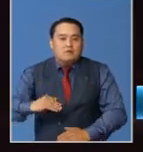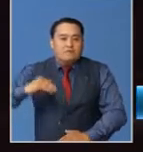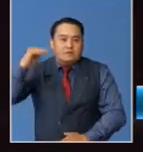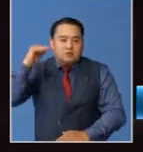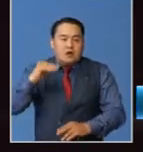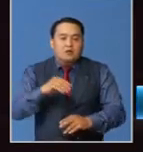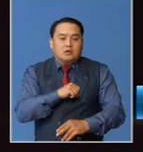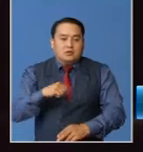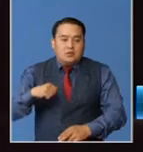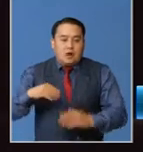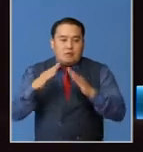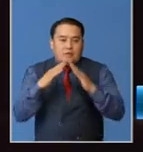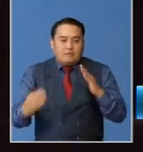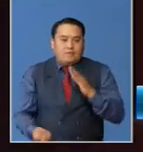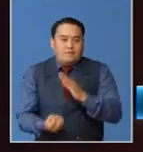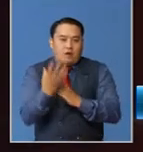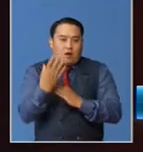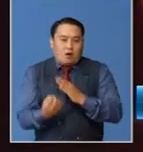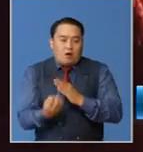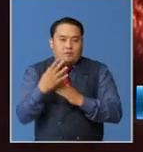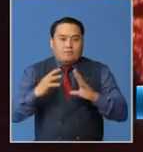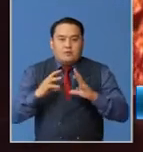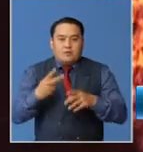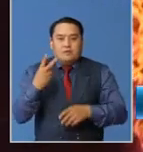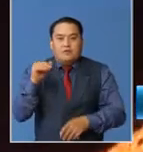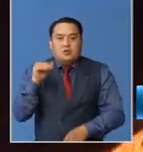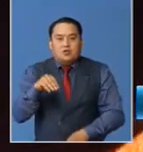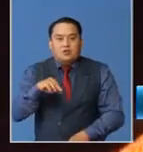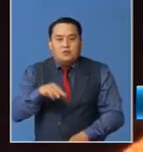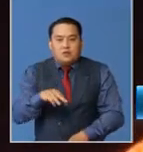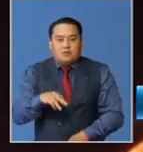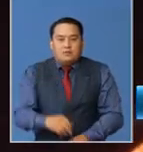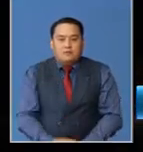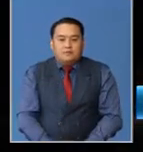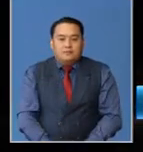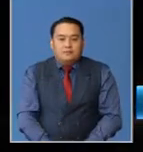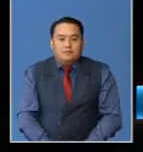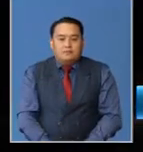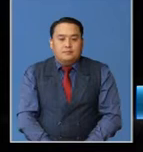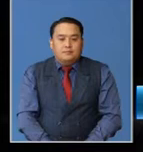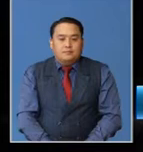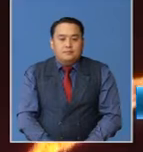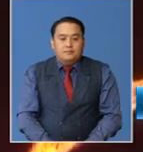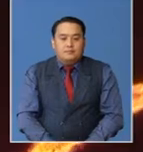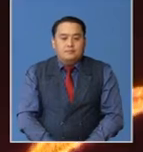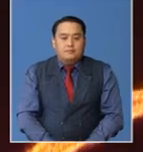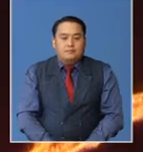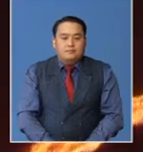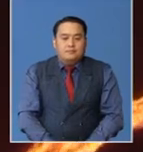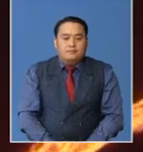Высота самого вулкана, одного из самых активных в мире, 2000 метров. Обзор подготовила Панай Сюмбекова по